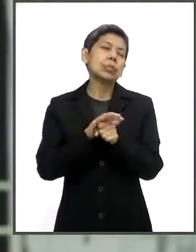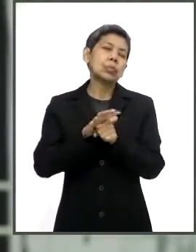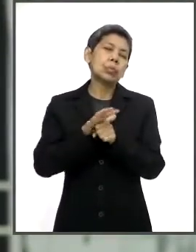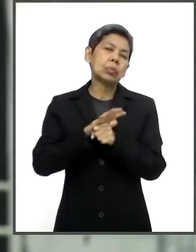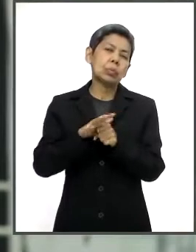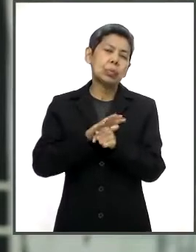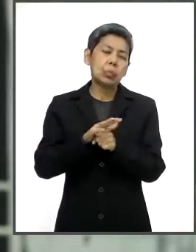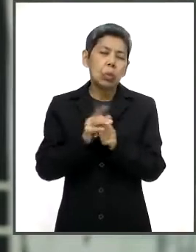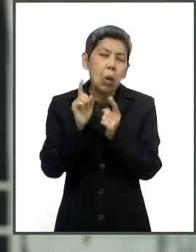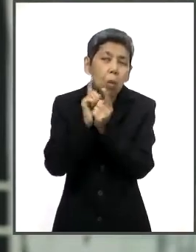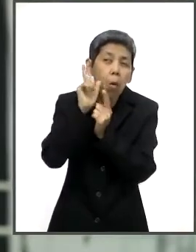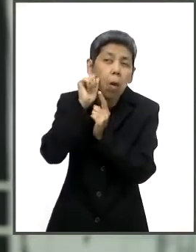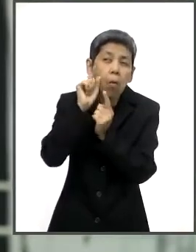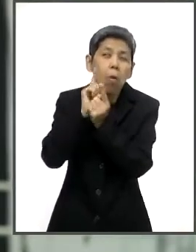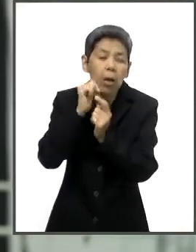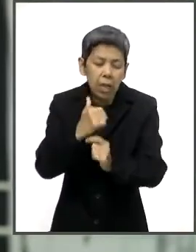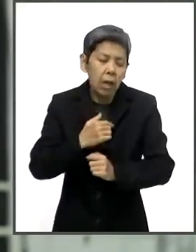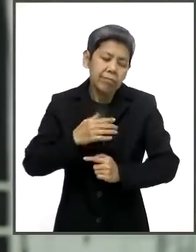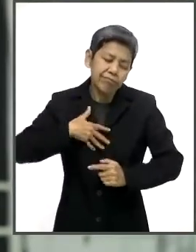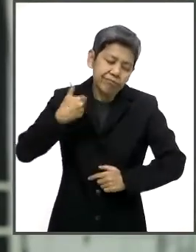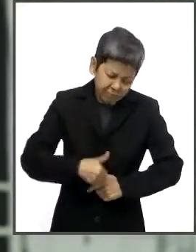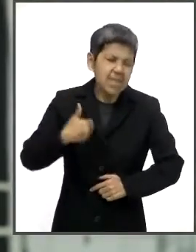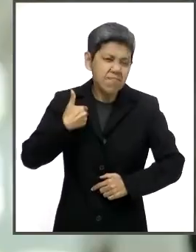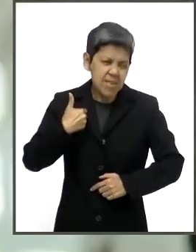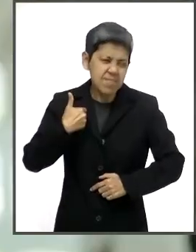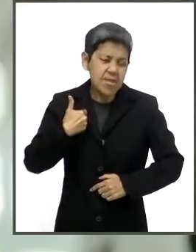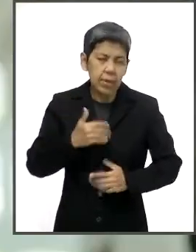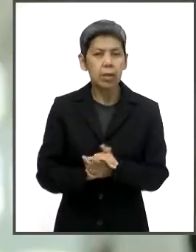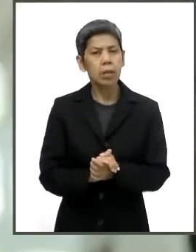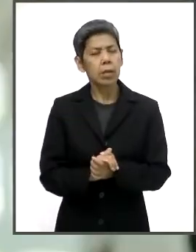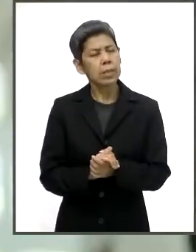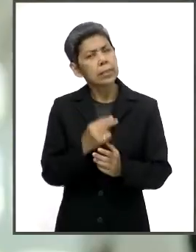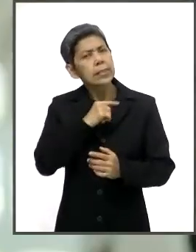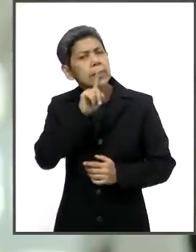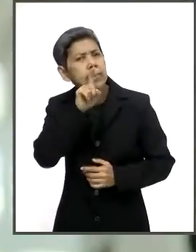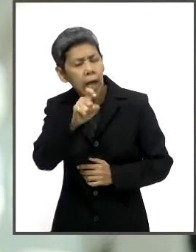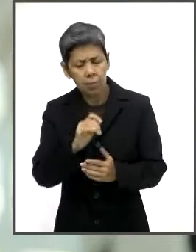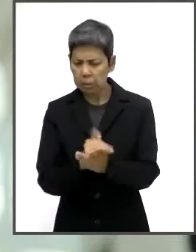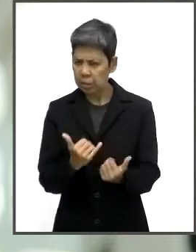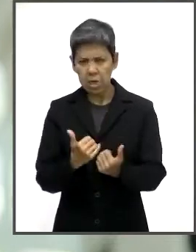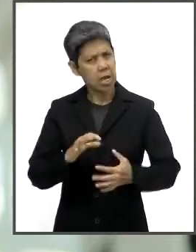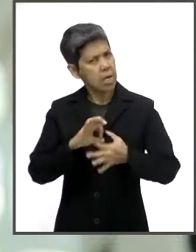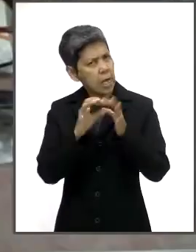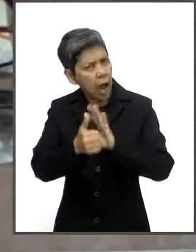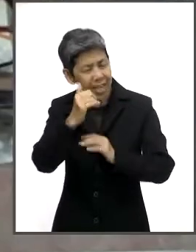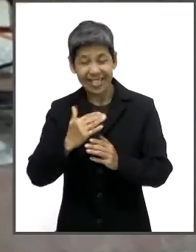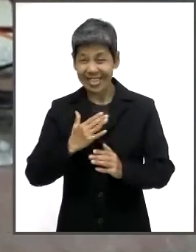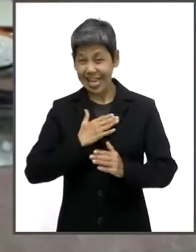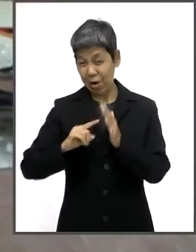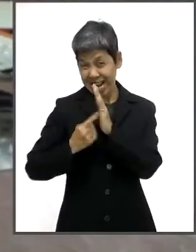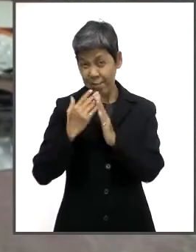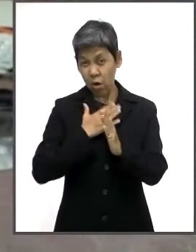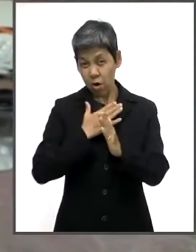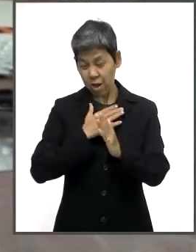พาะที่เราอยู่ต่อหน้าเขาอย่างเงี้ยแต่จิตใจก็ยังอ่อนแออยู่ค่ะตอนนั้น แล้วเรามาเริ่มยังไงฮะทำไมถึงได้มาเป็นนักกีฬา จุดเริ่ม